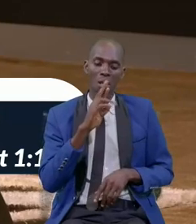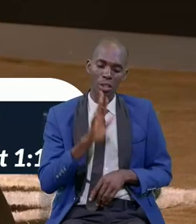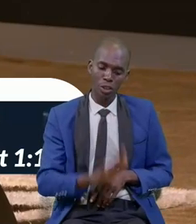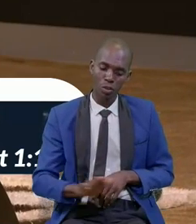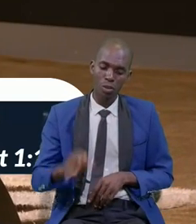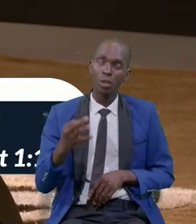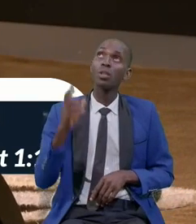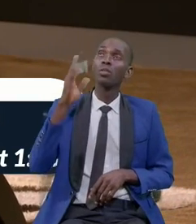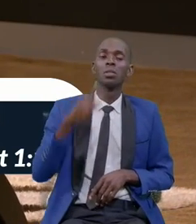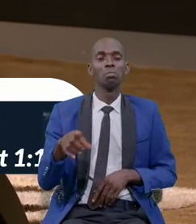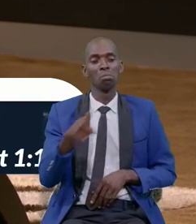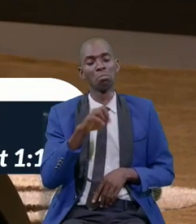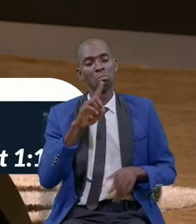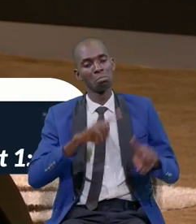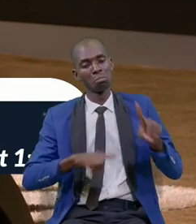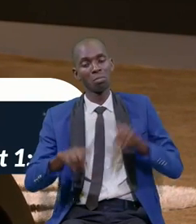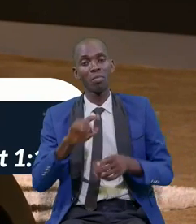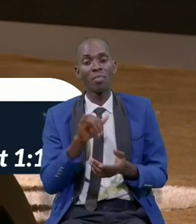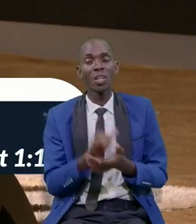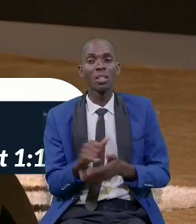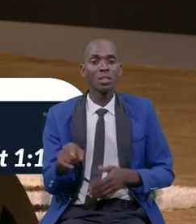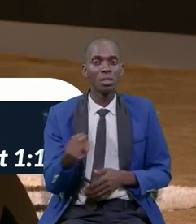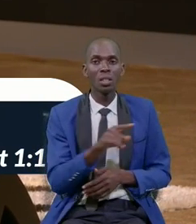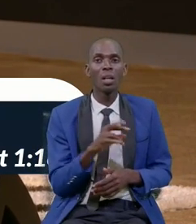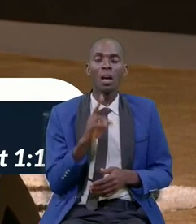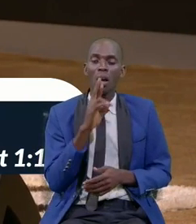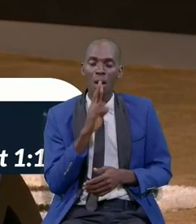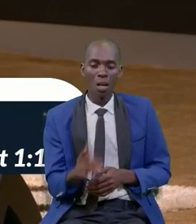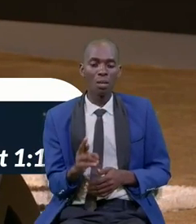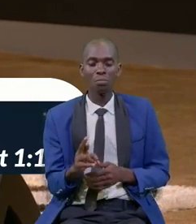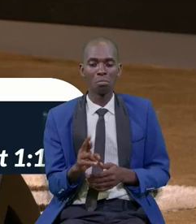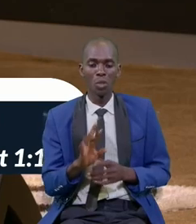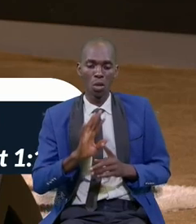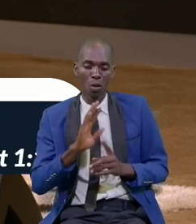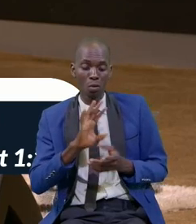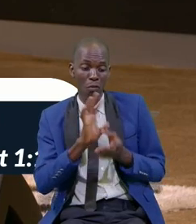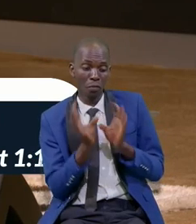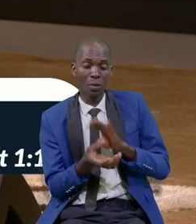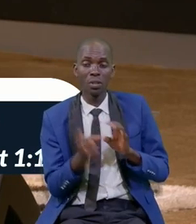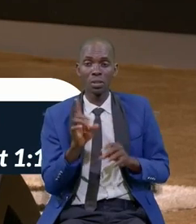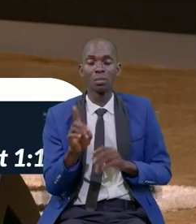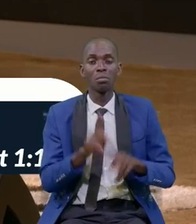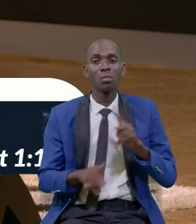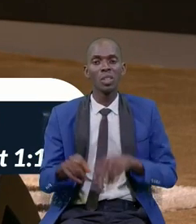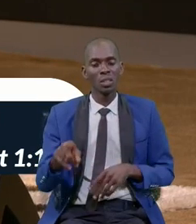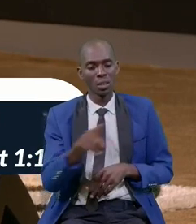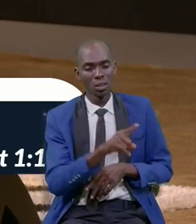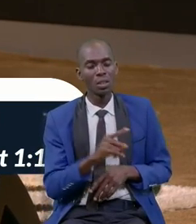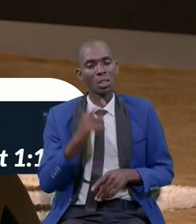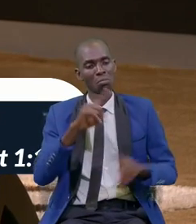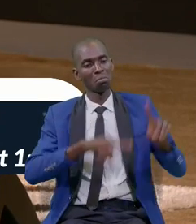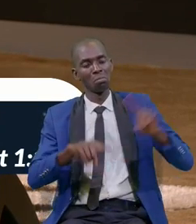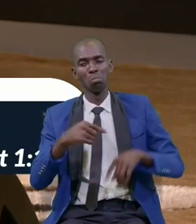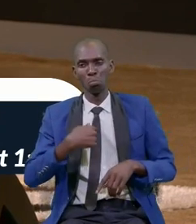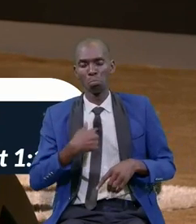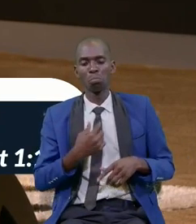d'être enfants de Dieu. Ils font profession d'être les convertis de Christ. Ils font profession d'être nés de